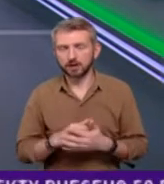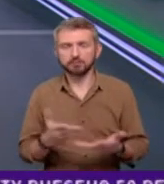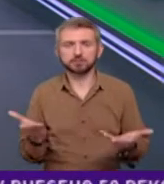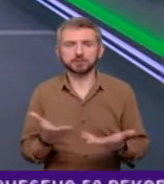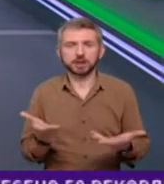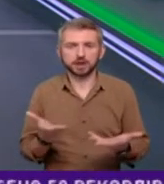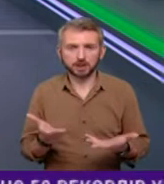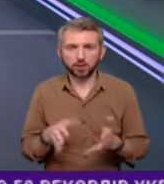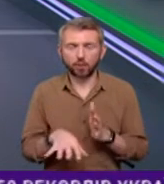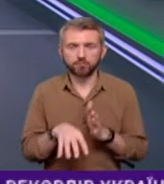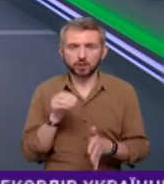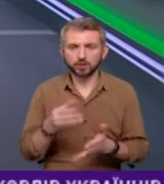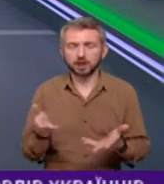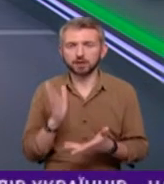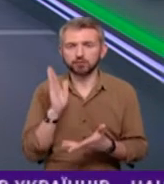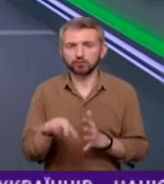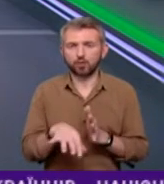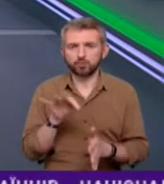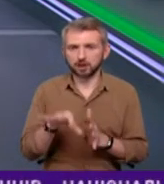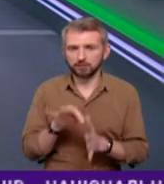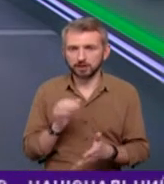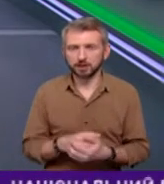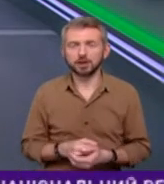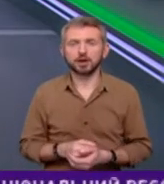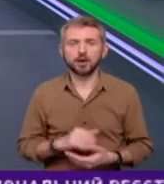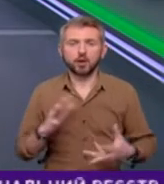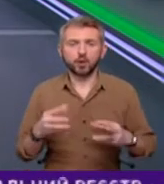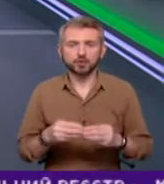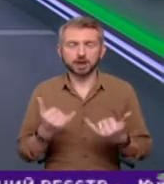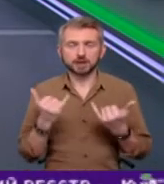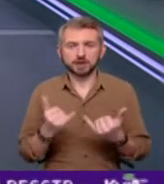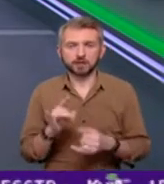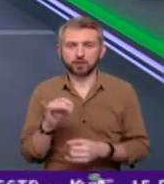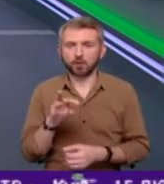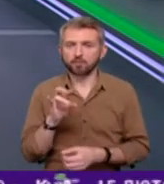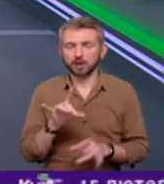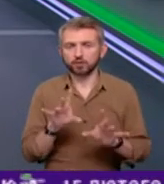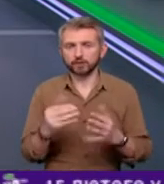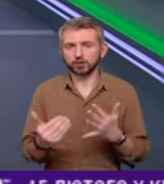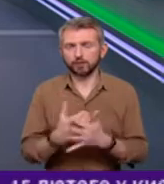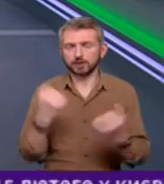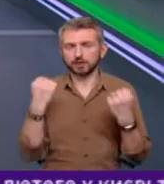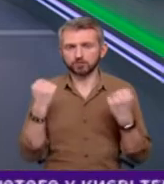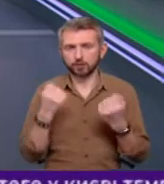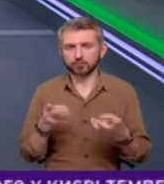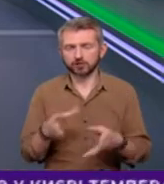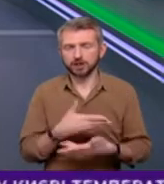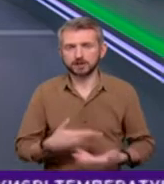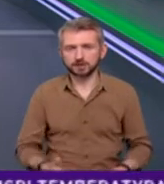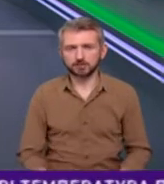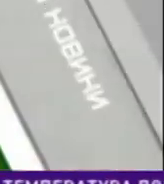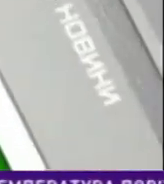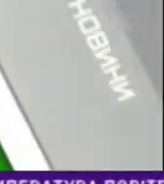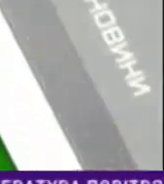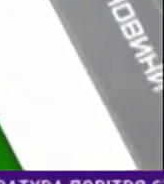яких оберуть і які будуть обраними. Отже, а саме зараз Роман Сагай про новини спорту, так що не перемикайте, будьте з нами.